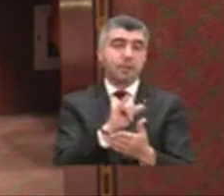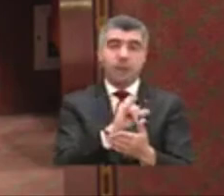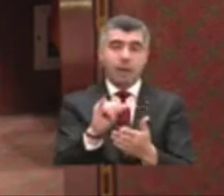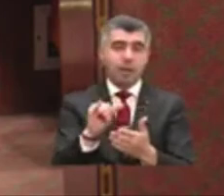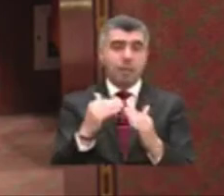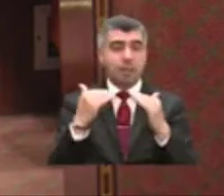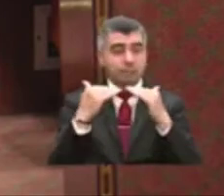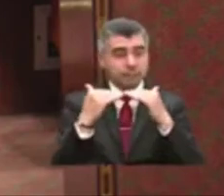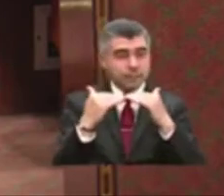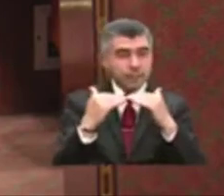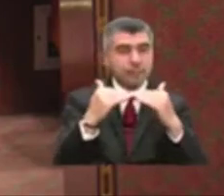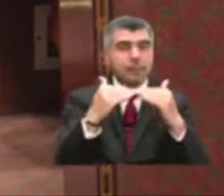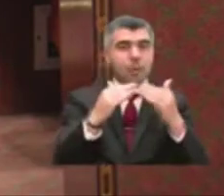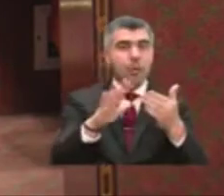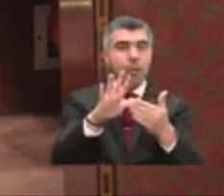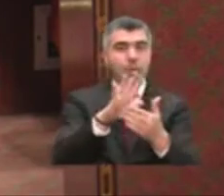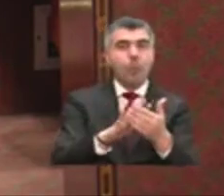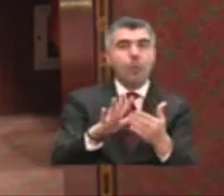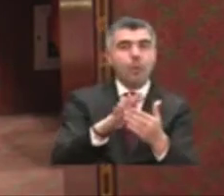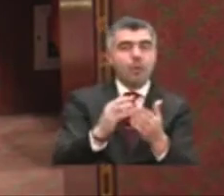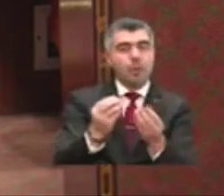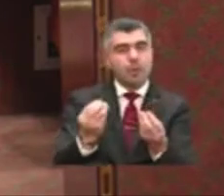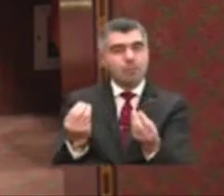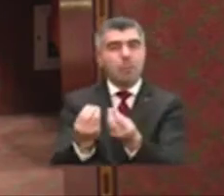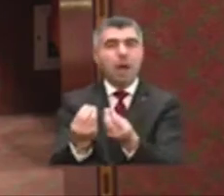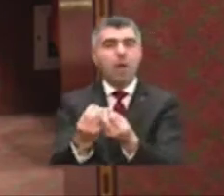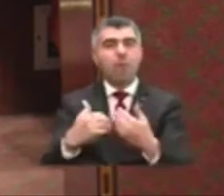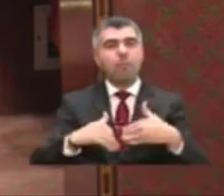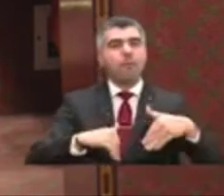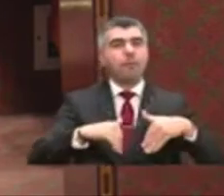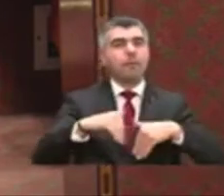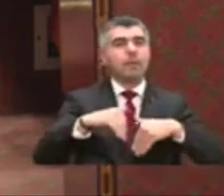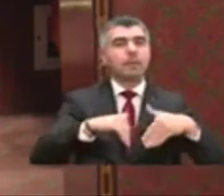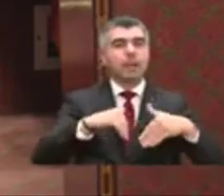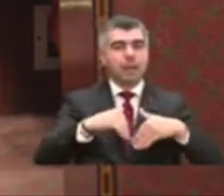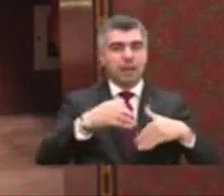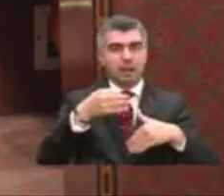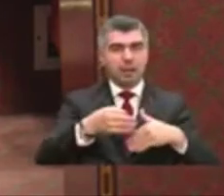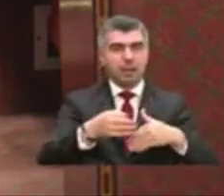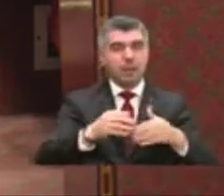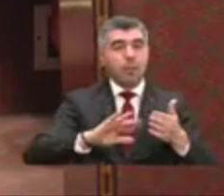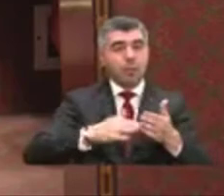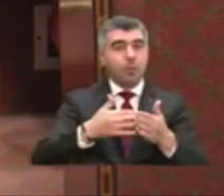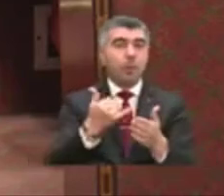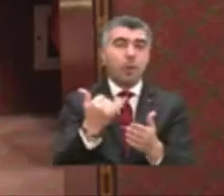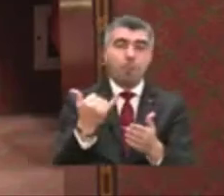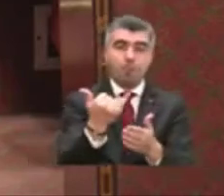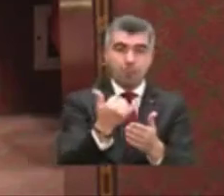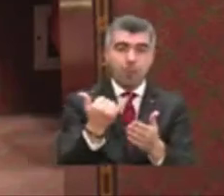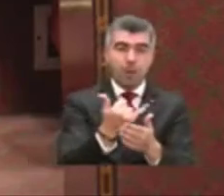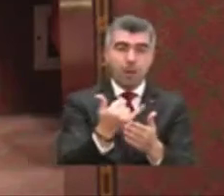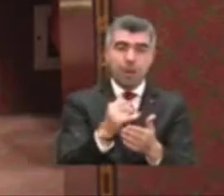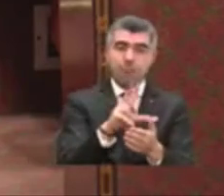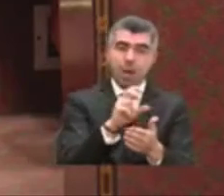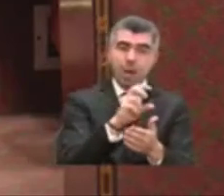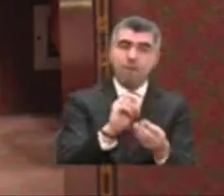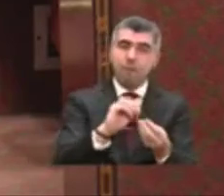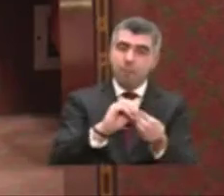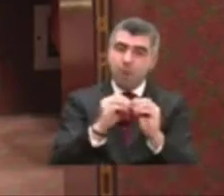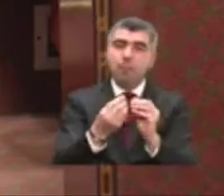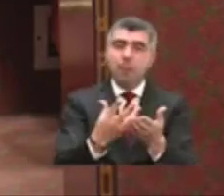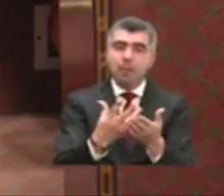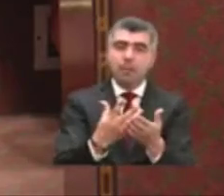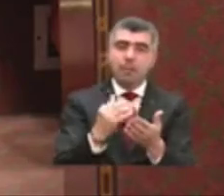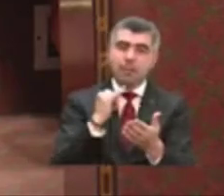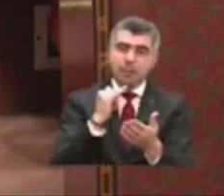القناطير والمنشات اللي هي اساسيه واللي هي تتشكل كذلك وتتعرف عده مشاكل، وبالتالي